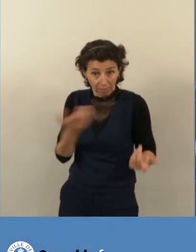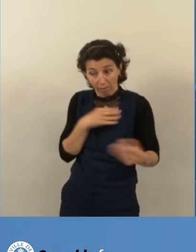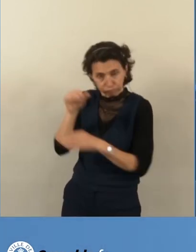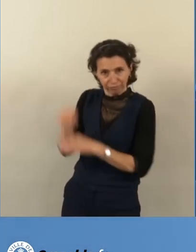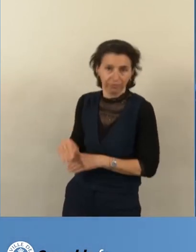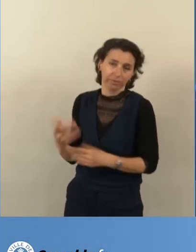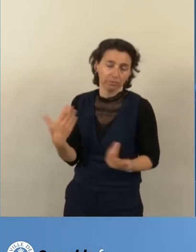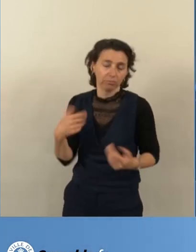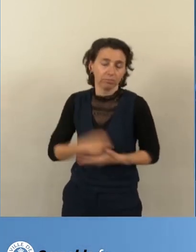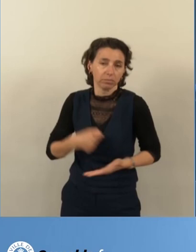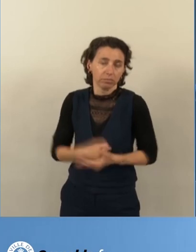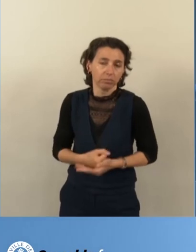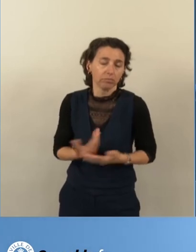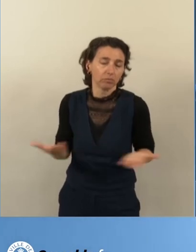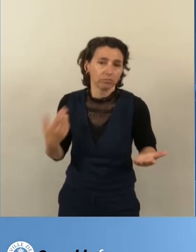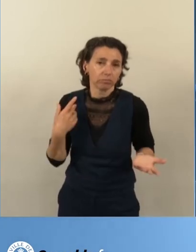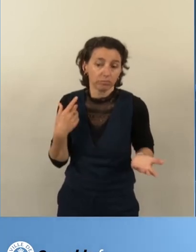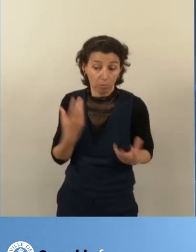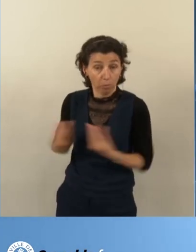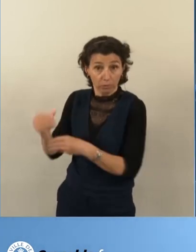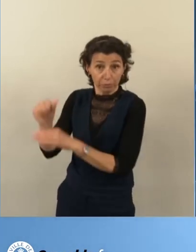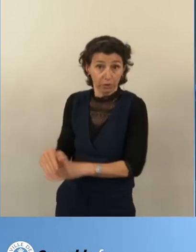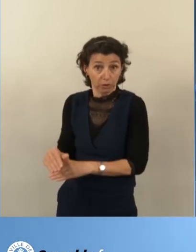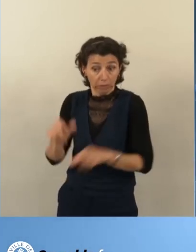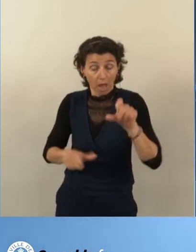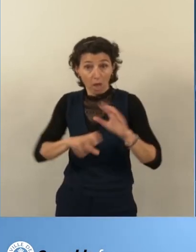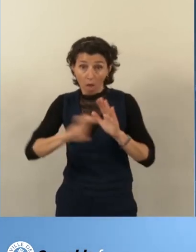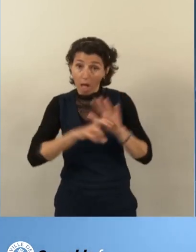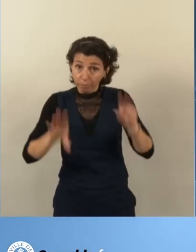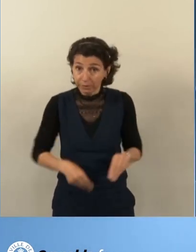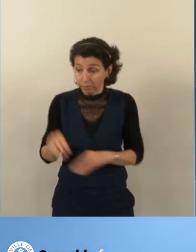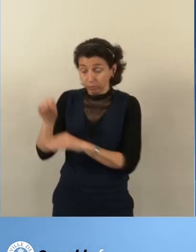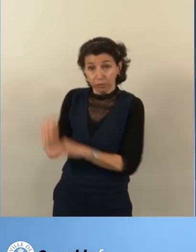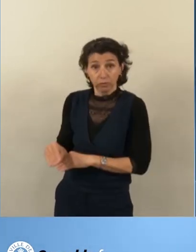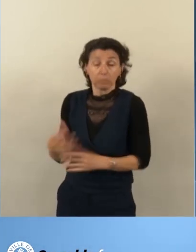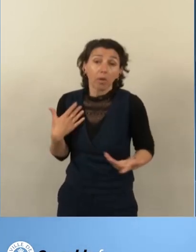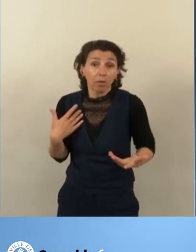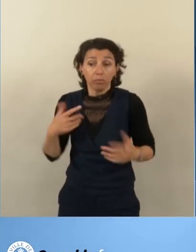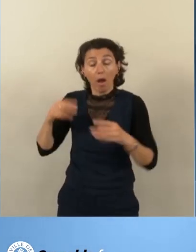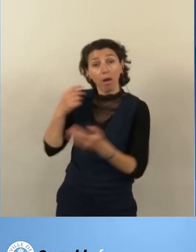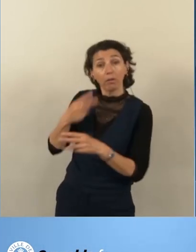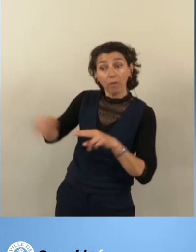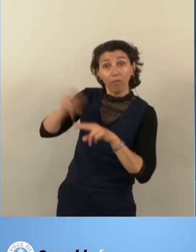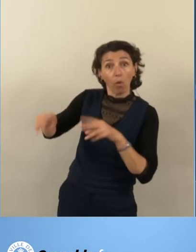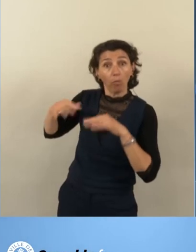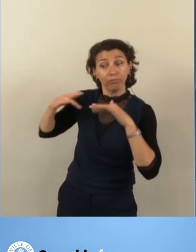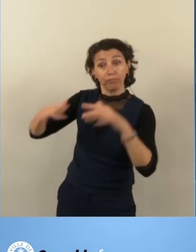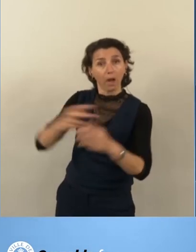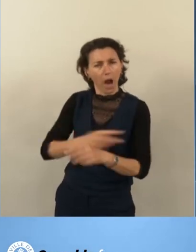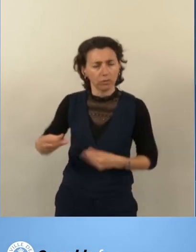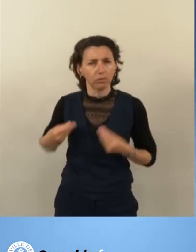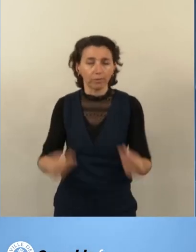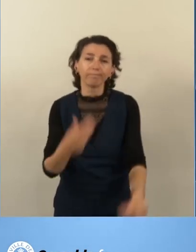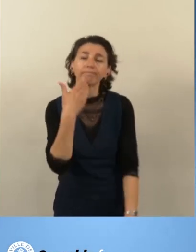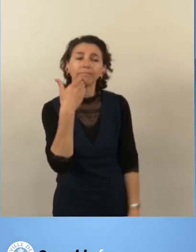protégez la population grenobloise sur les risques engendrés par ces travaux je vous remercie